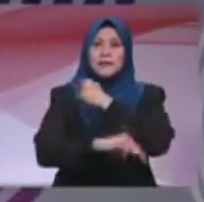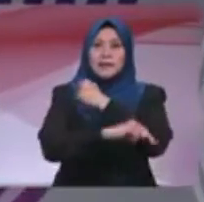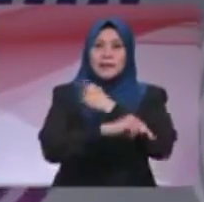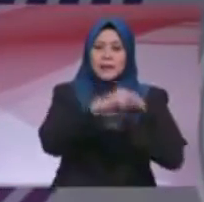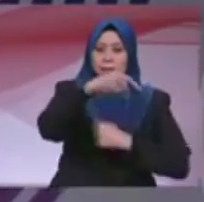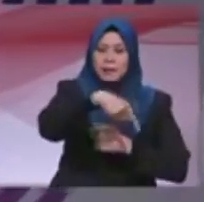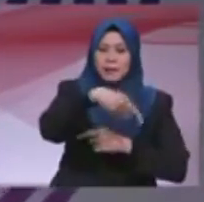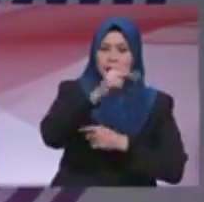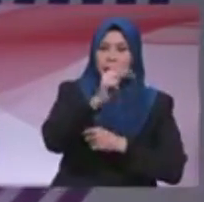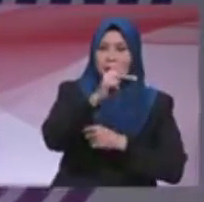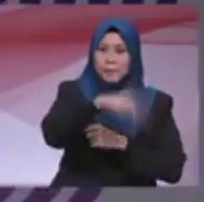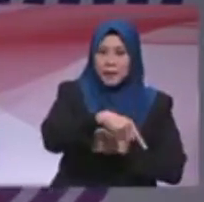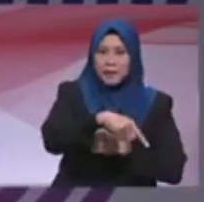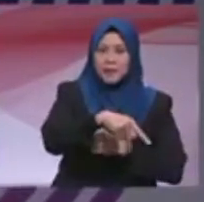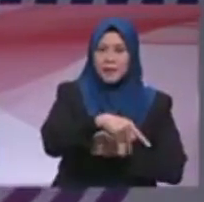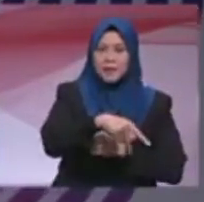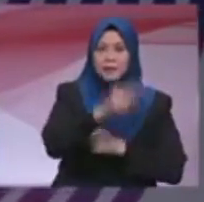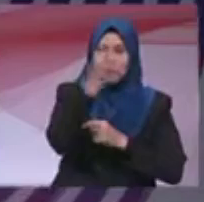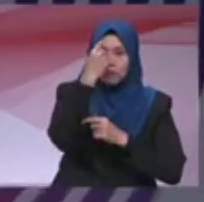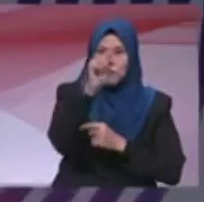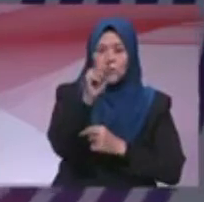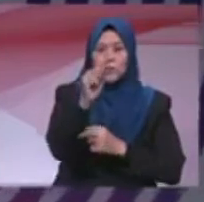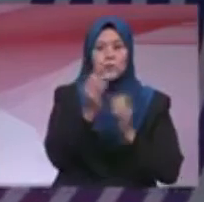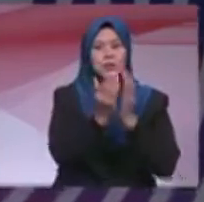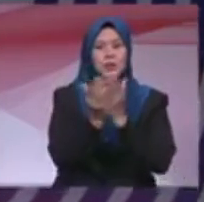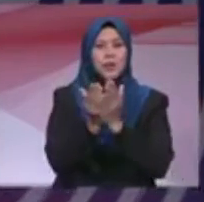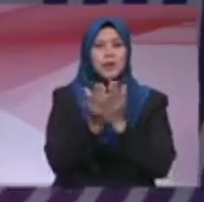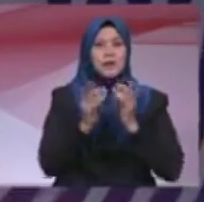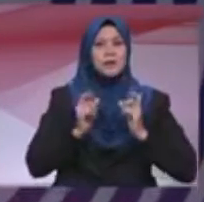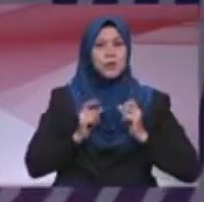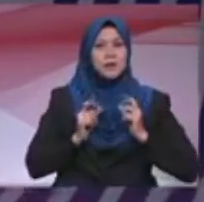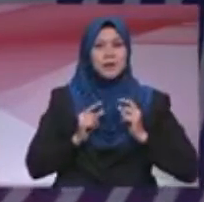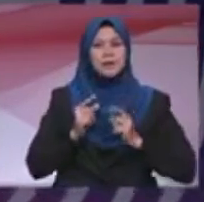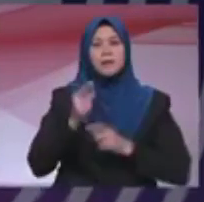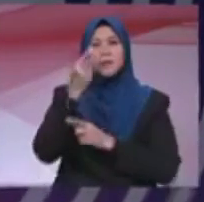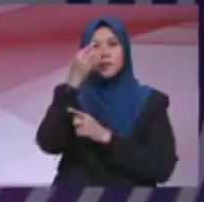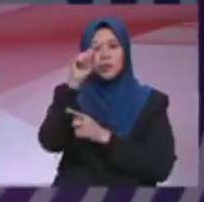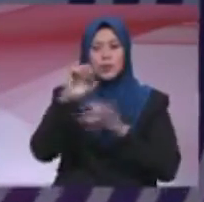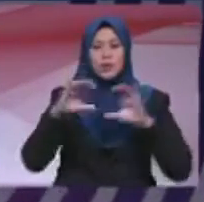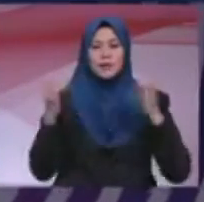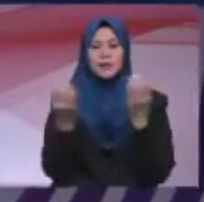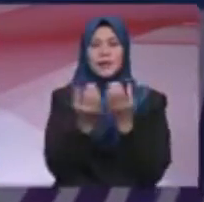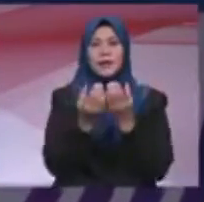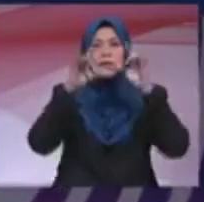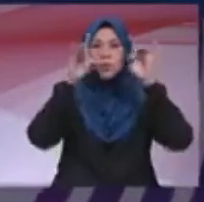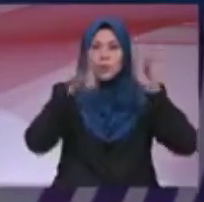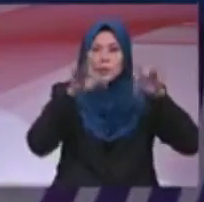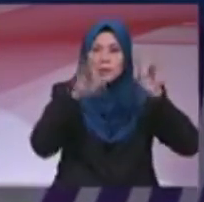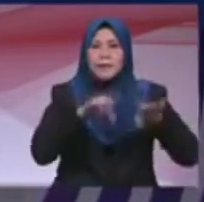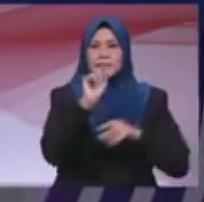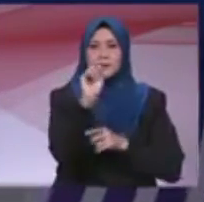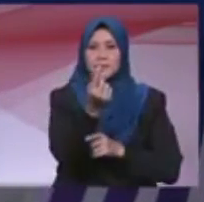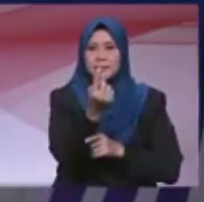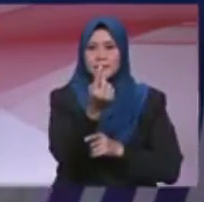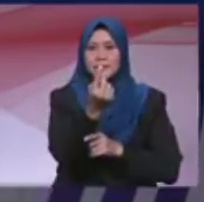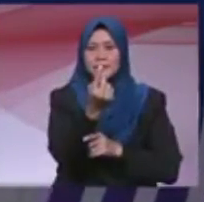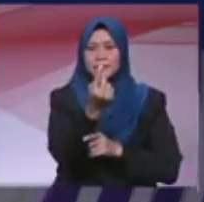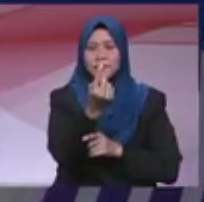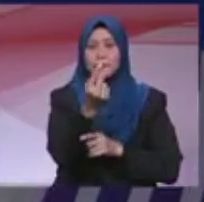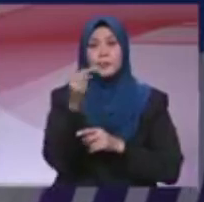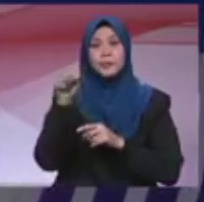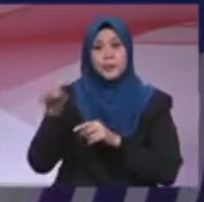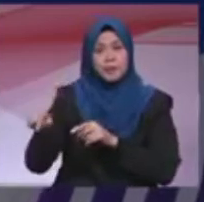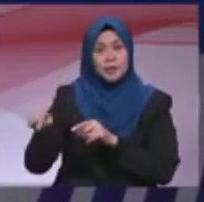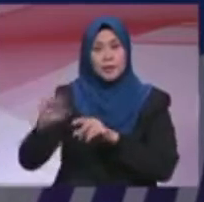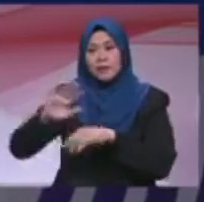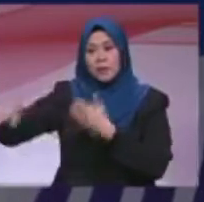PKP untuk sekolah swasta adalah pelajar kelas peperiksaan sahaja. Manakala untuk